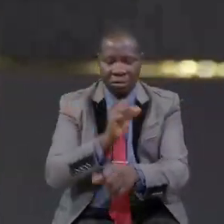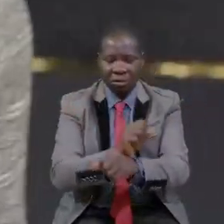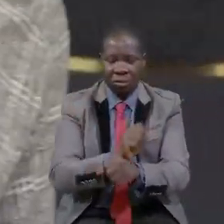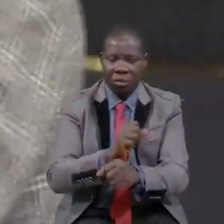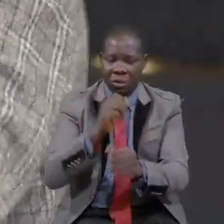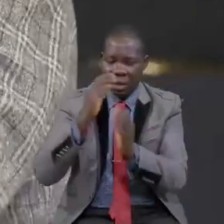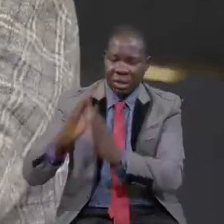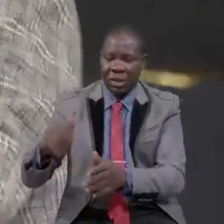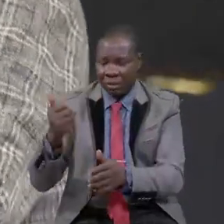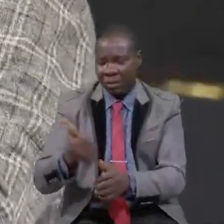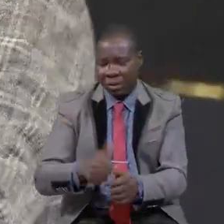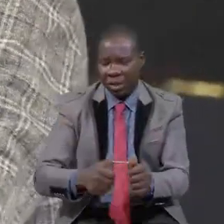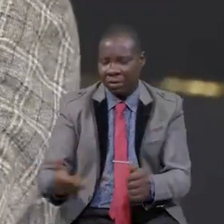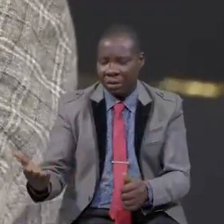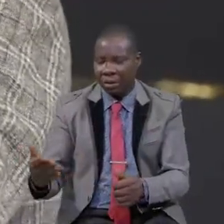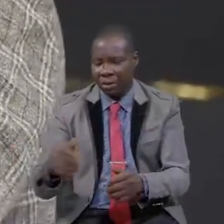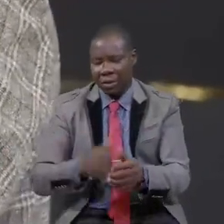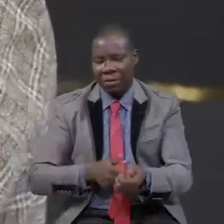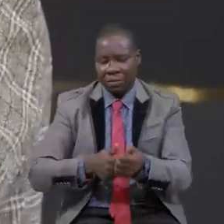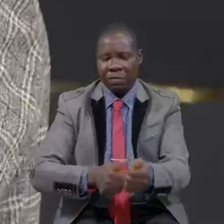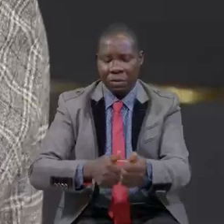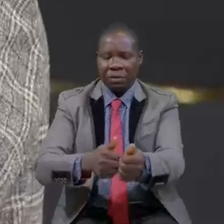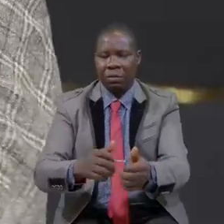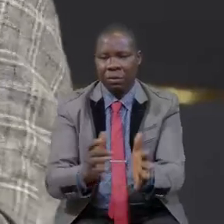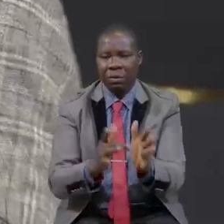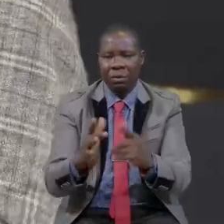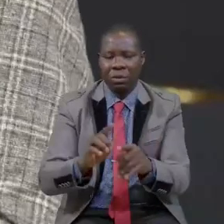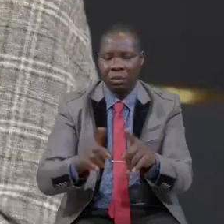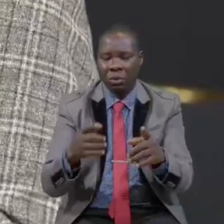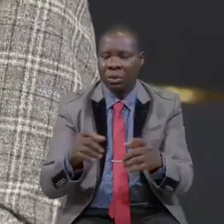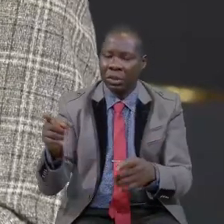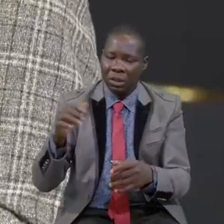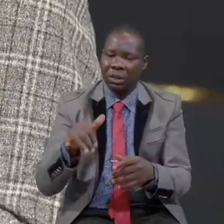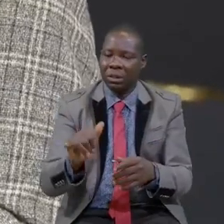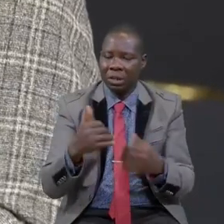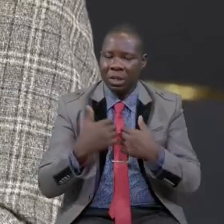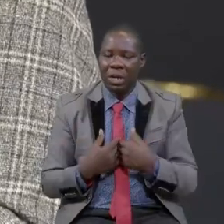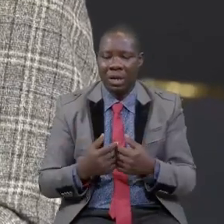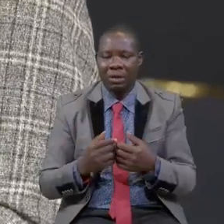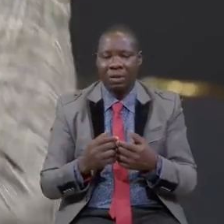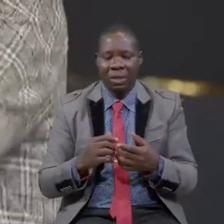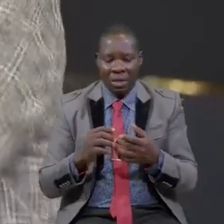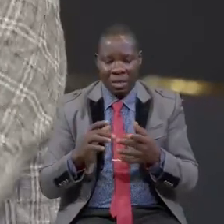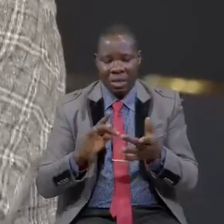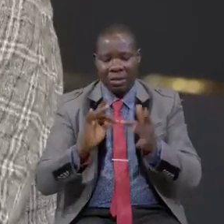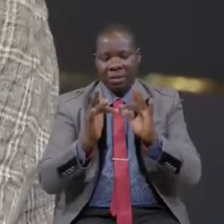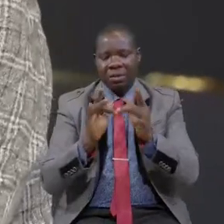même. Il avait de liens avec ceux qui voulaient crucifier Christ.